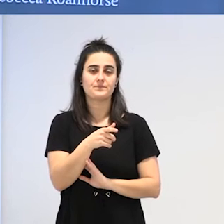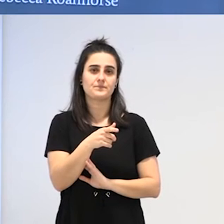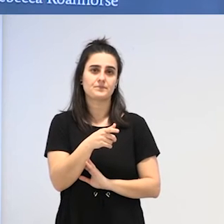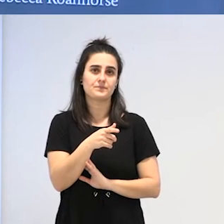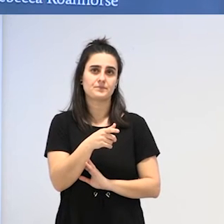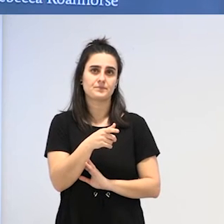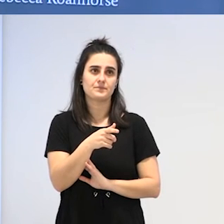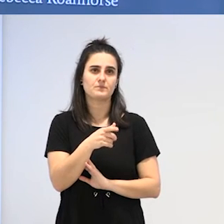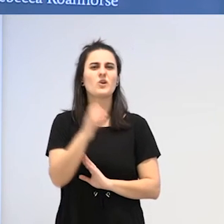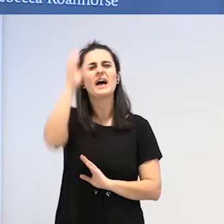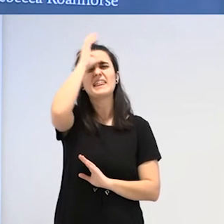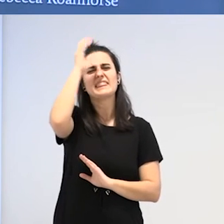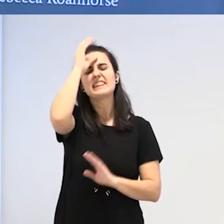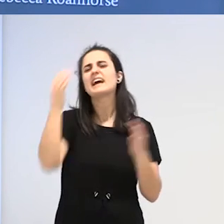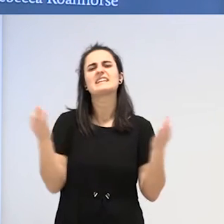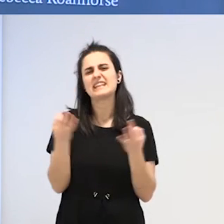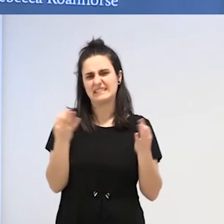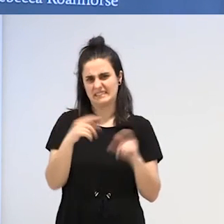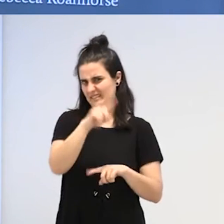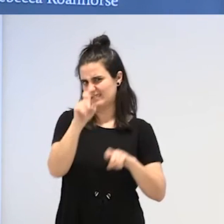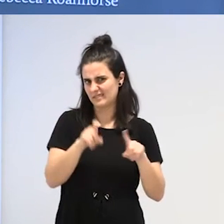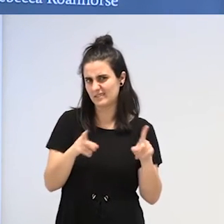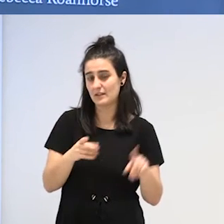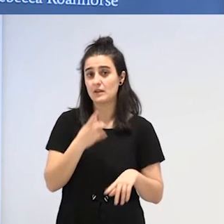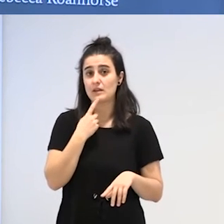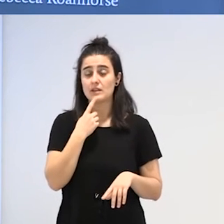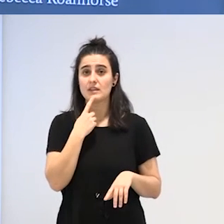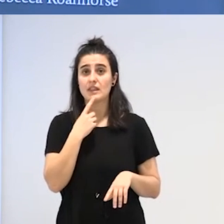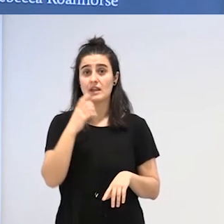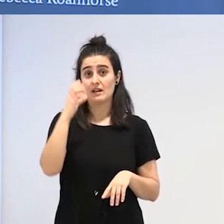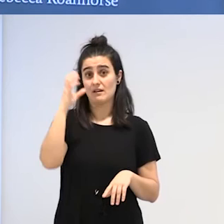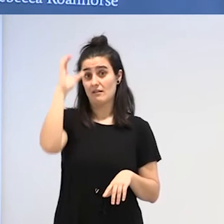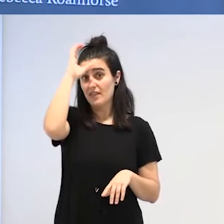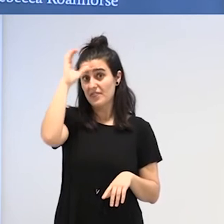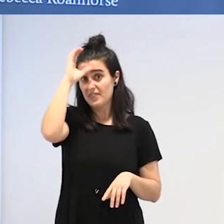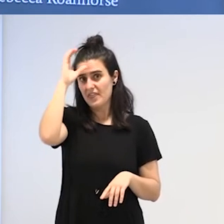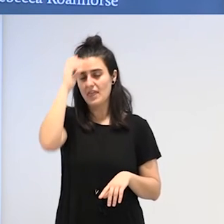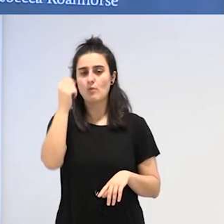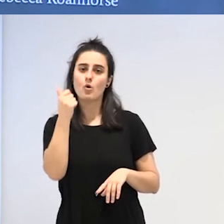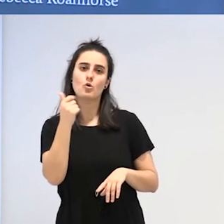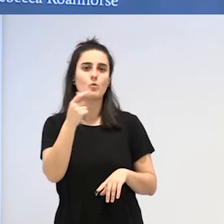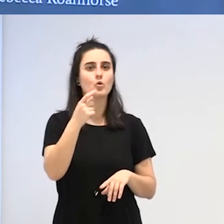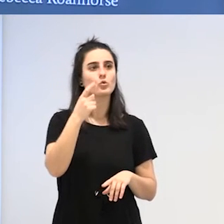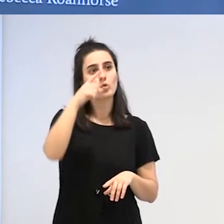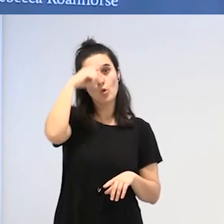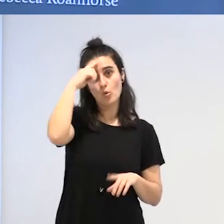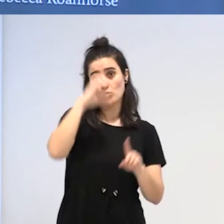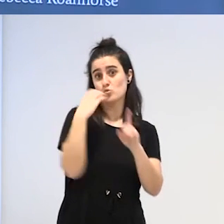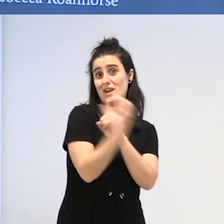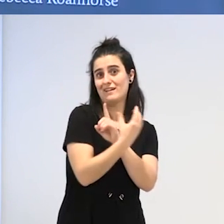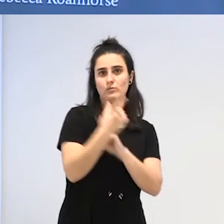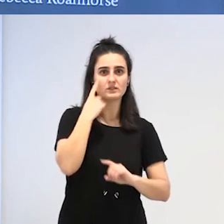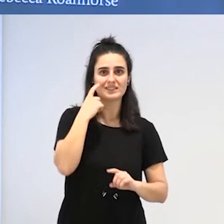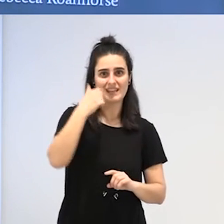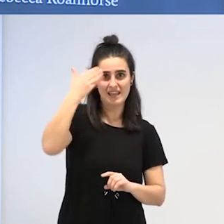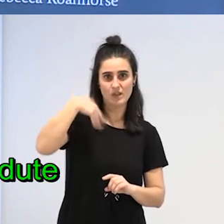bueno, zer den zientzia, zer galdetzen du. Aurrez aurre jartzen du kultura tradizionalekin. Kultura indigena guztiek